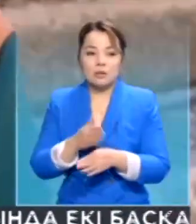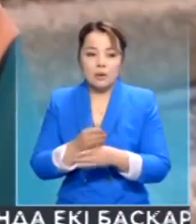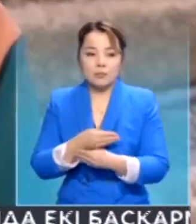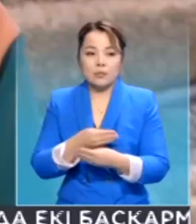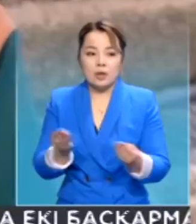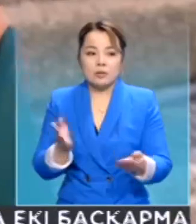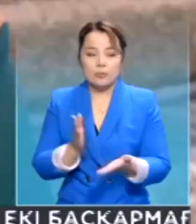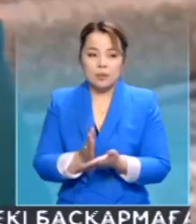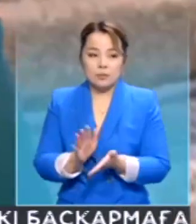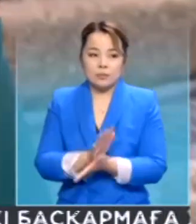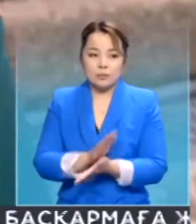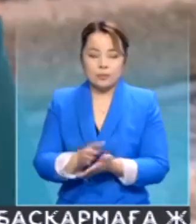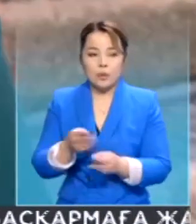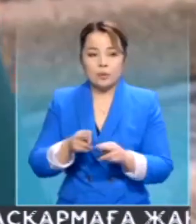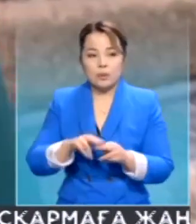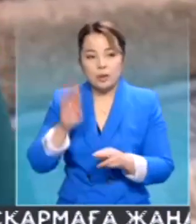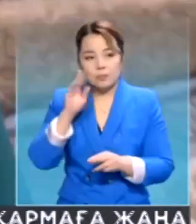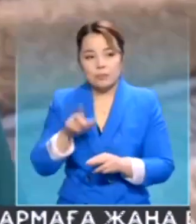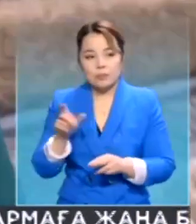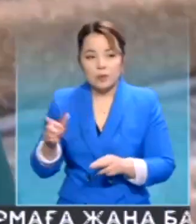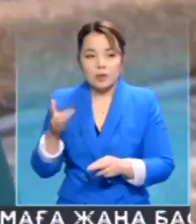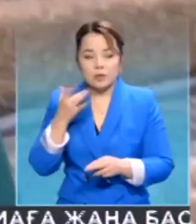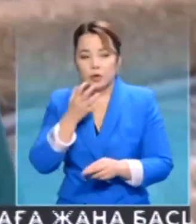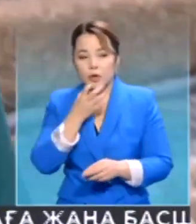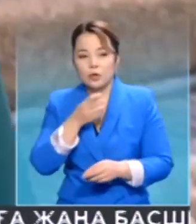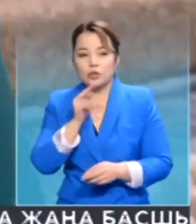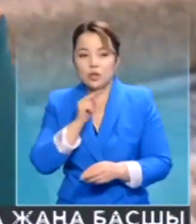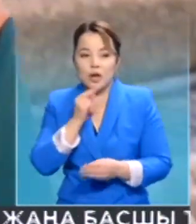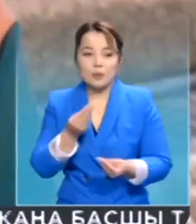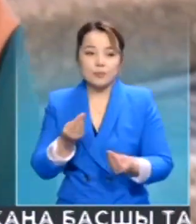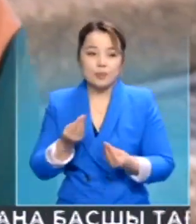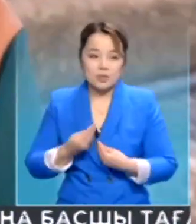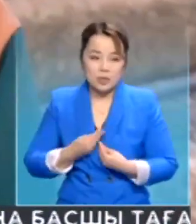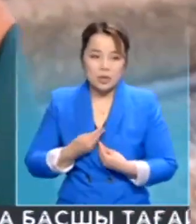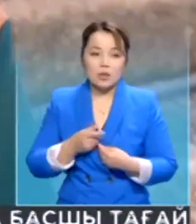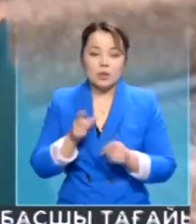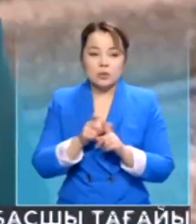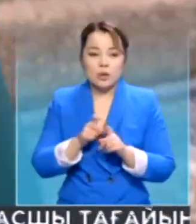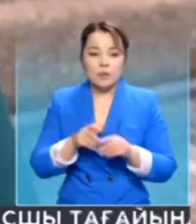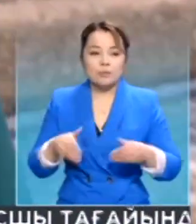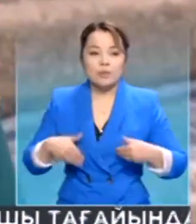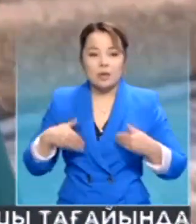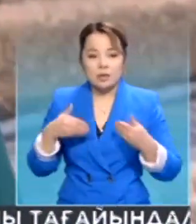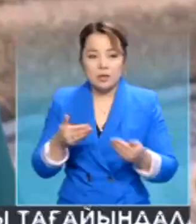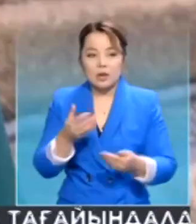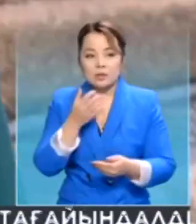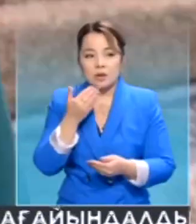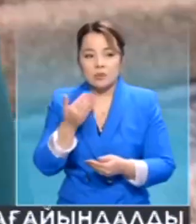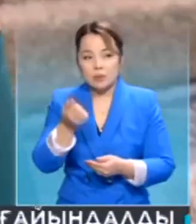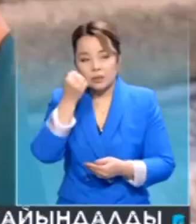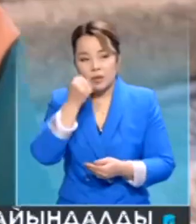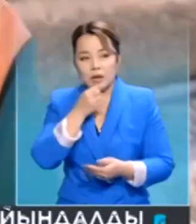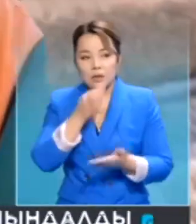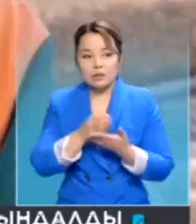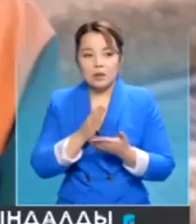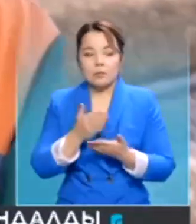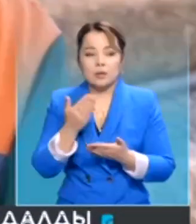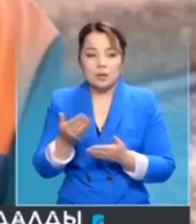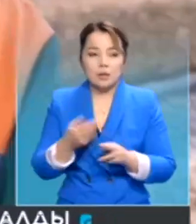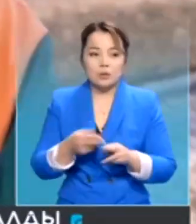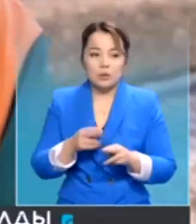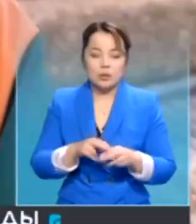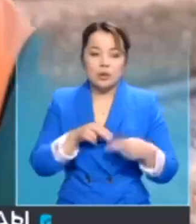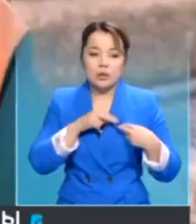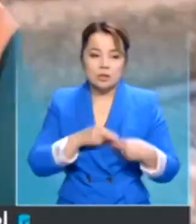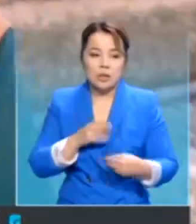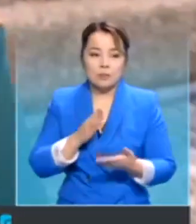Осы жігіттерге рахмет. Келіп айтып жылы шайын беріп, жылы лебіздерін айтып, ой көке сіздерге рахмет. Еңбек